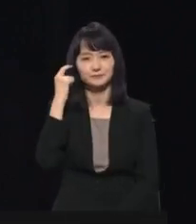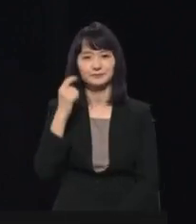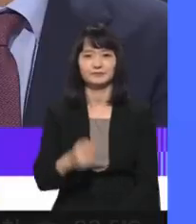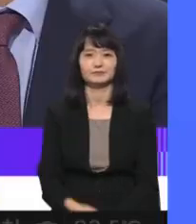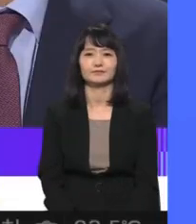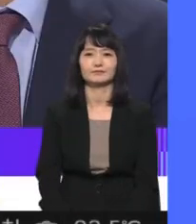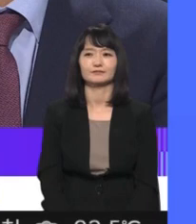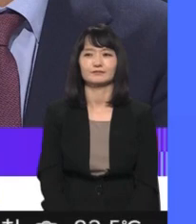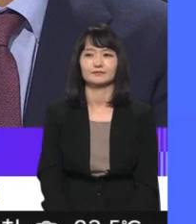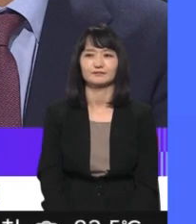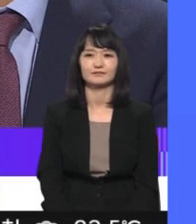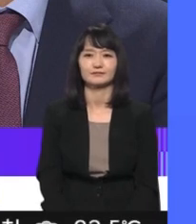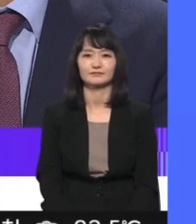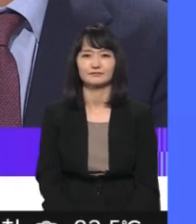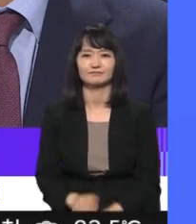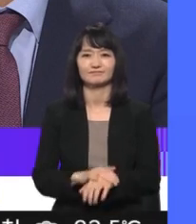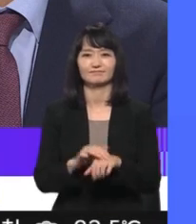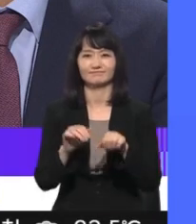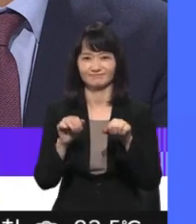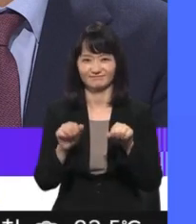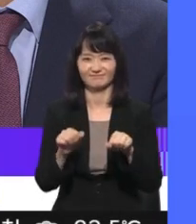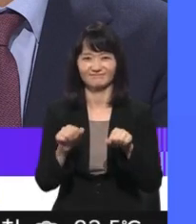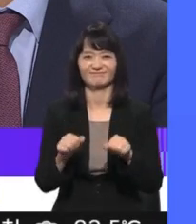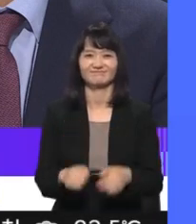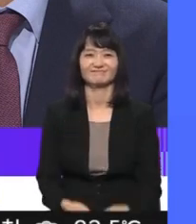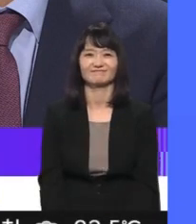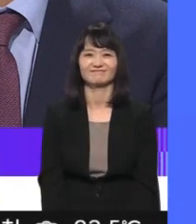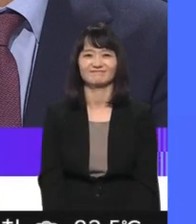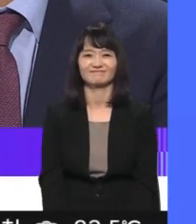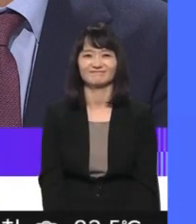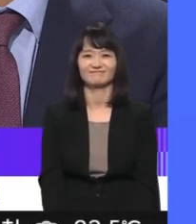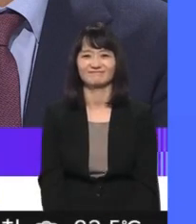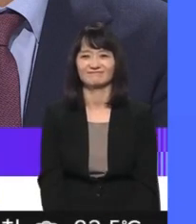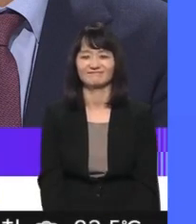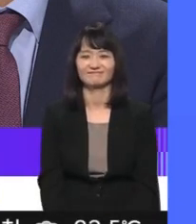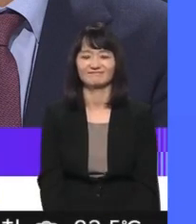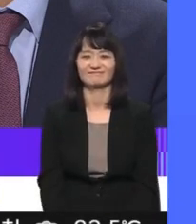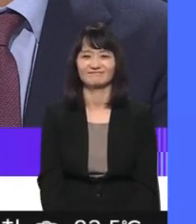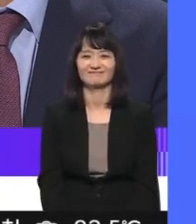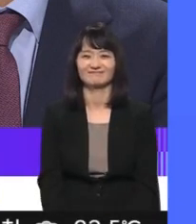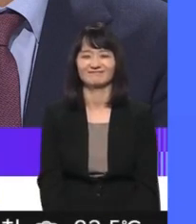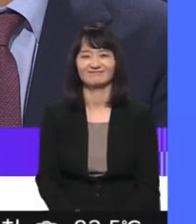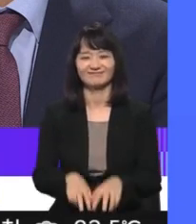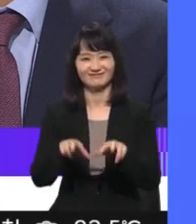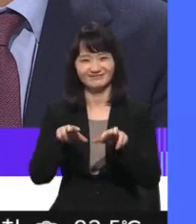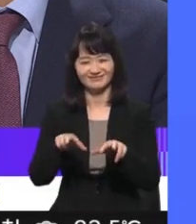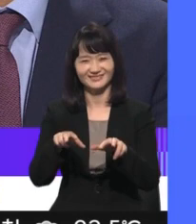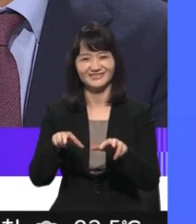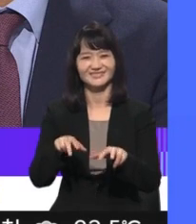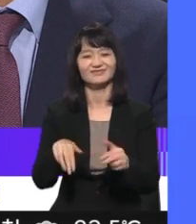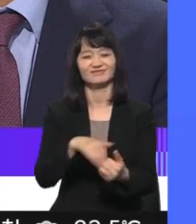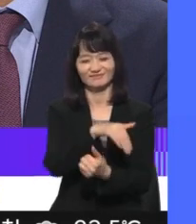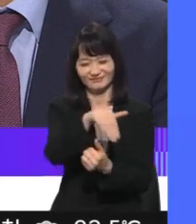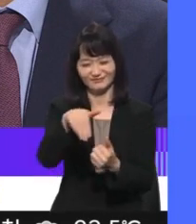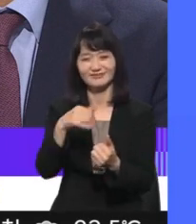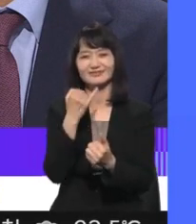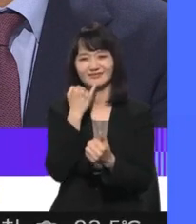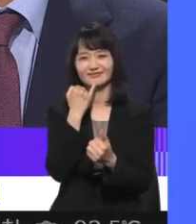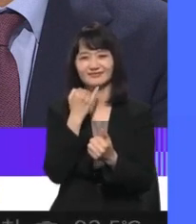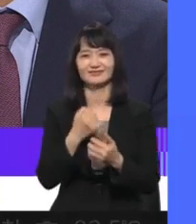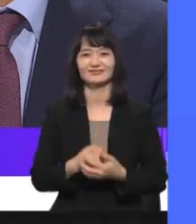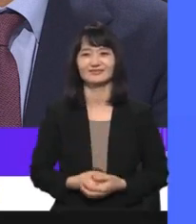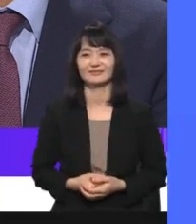나오 계시죠 네 안녕하세요 이 안녕하세요 아트그 예 저희는 멋짐 안녕한 분위기입니다 해달이 폐백실 을 예